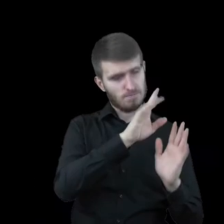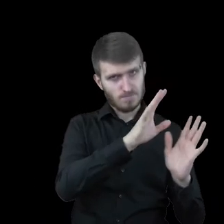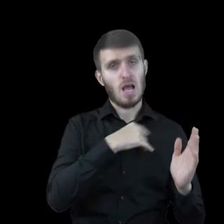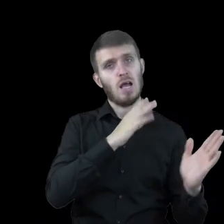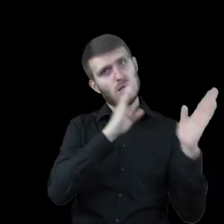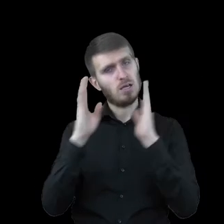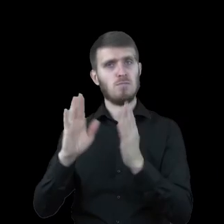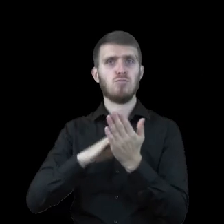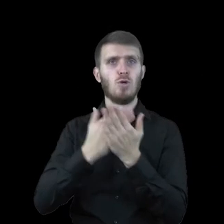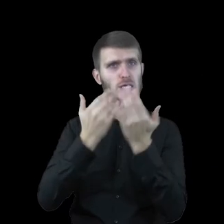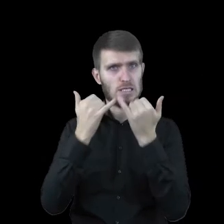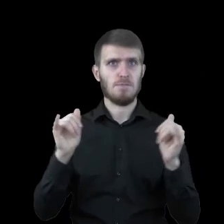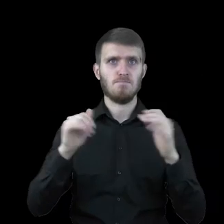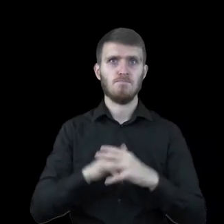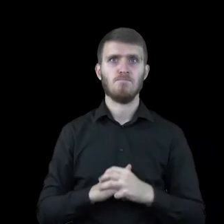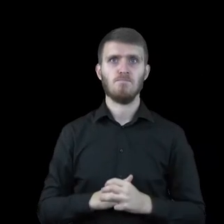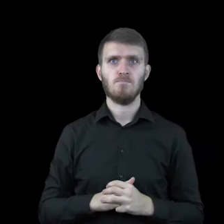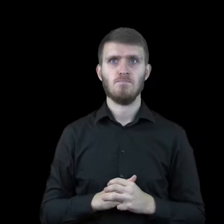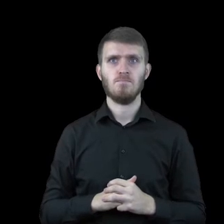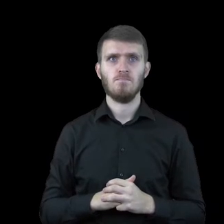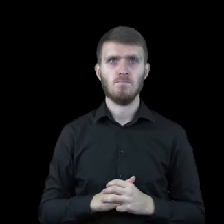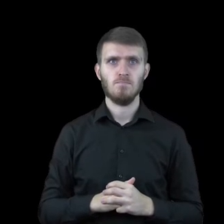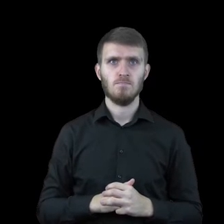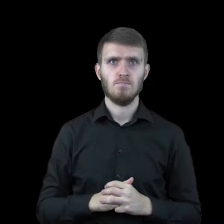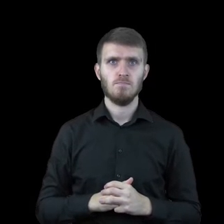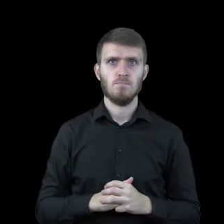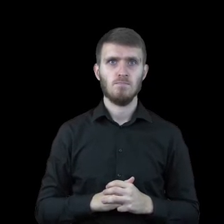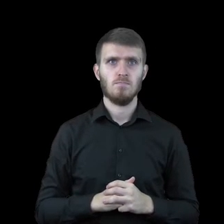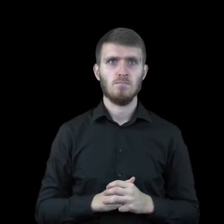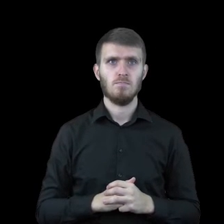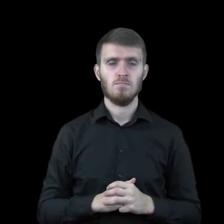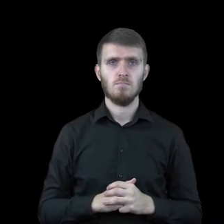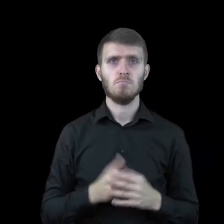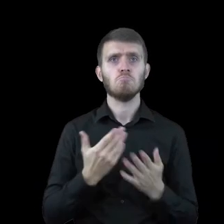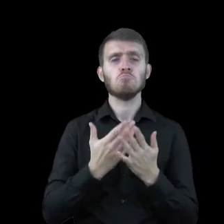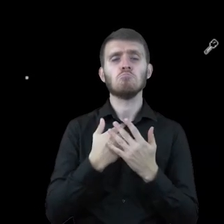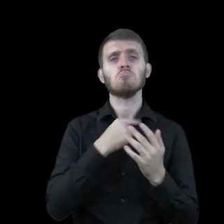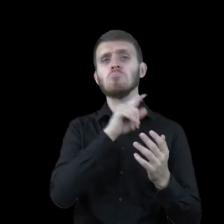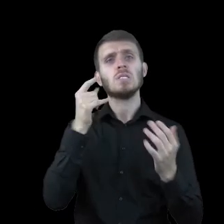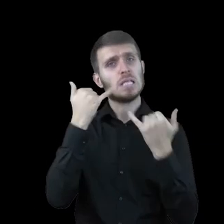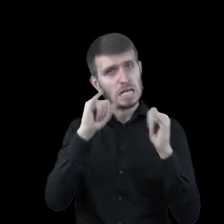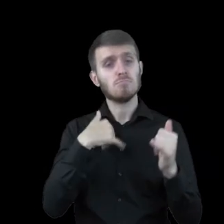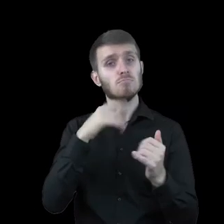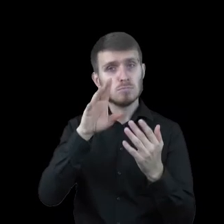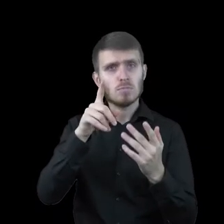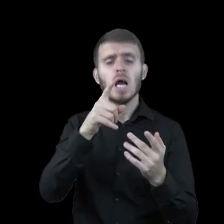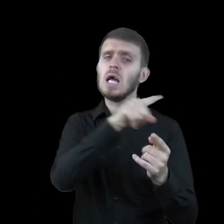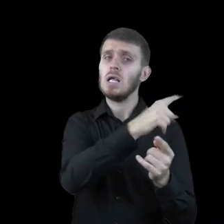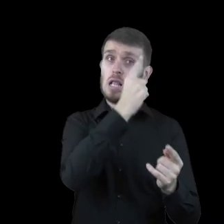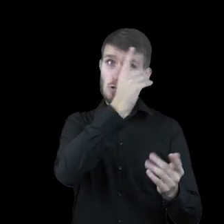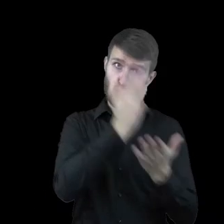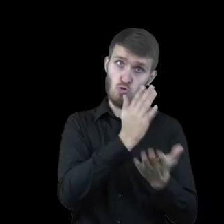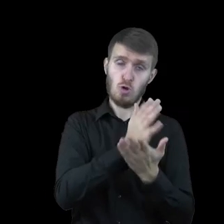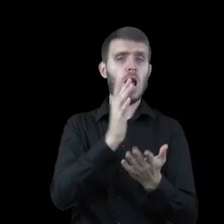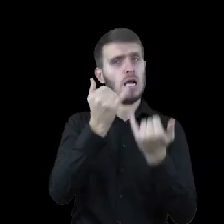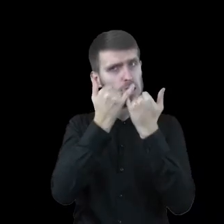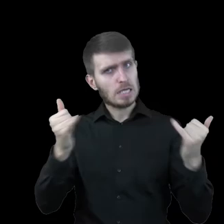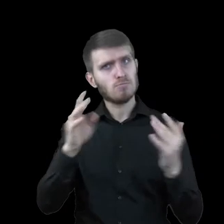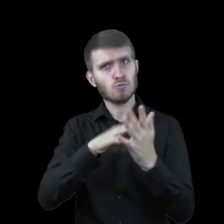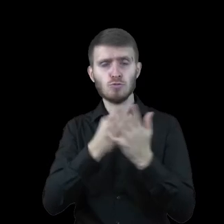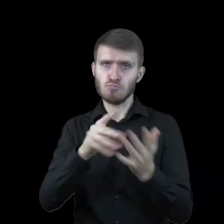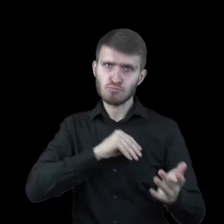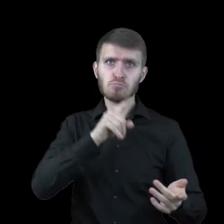rozwiążemy sobie teraz kolejny problem. Tutaj przesunę tablicę w prawo, żebyśmy mogli sobie,